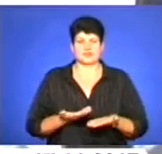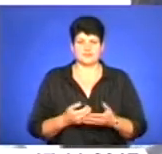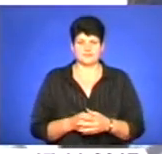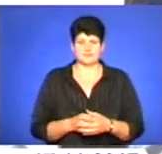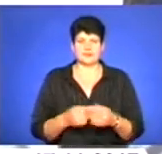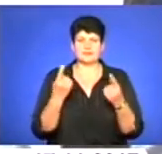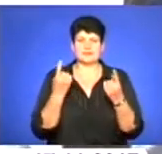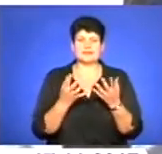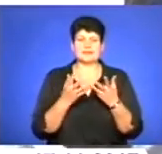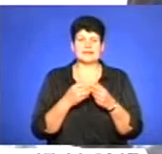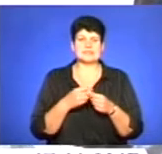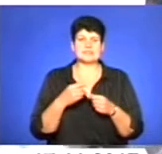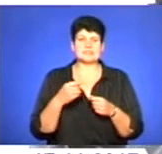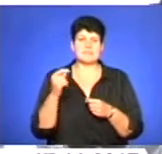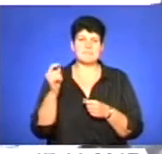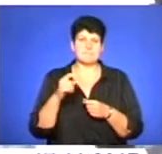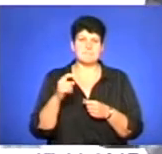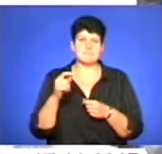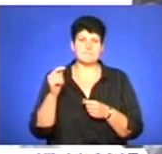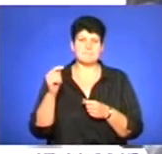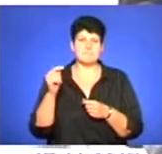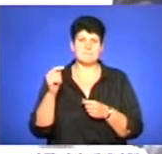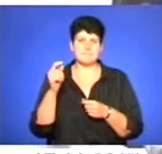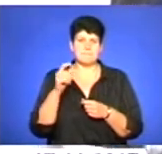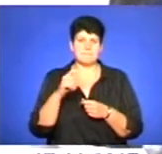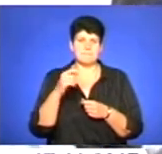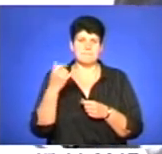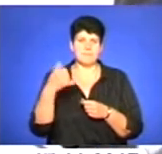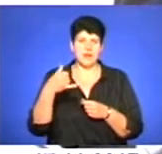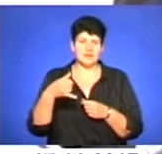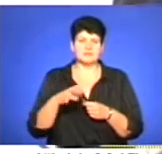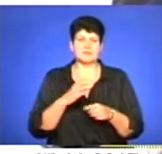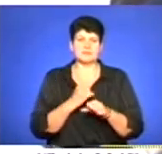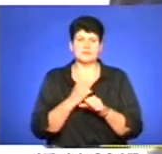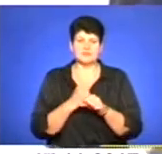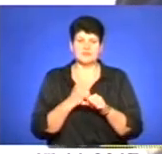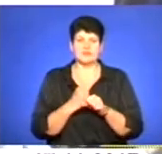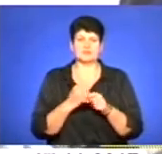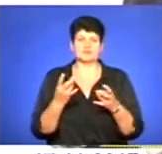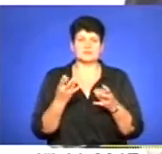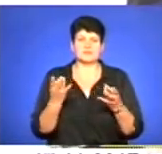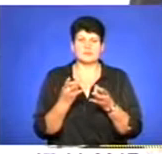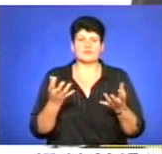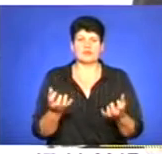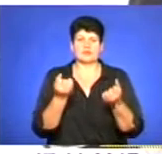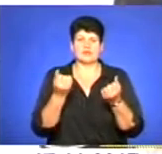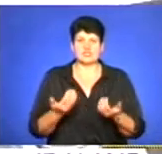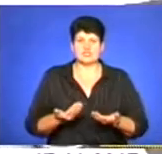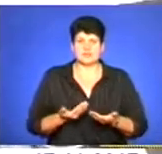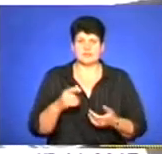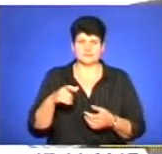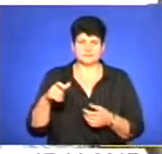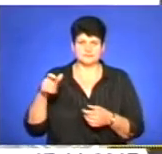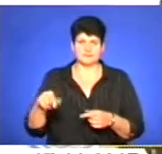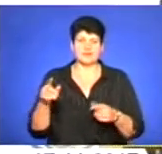Велика кількість палива, в даному випадку ми відпрацьовували, щоб були потерпілі, потрібно врятувати життя потерпілих